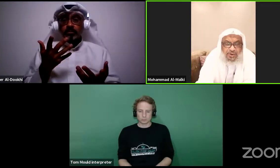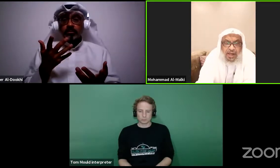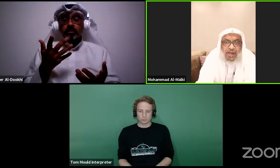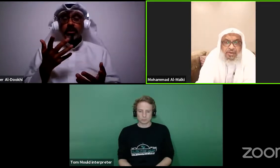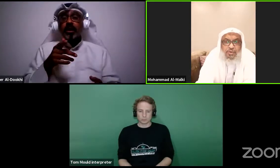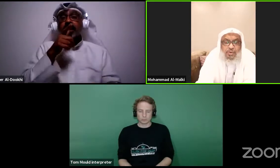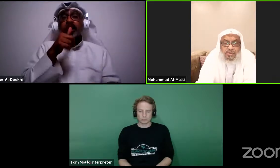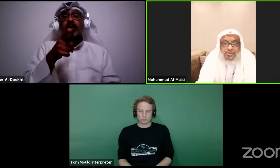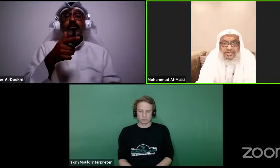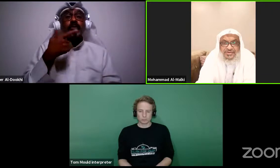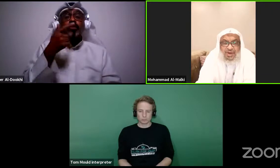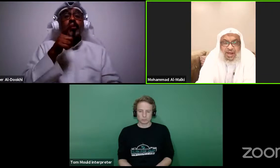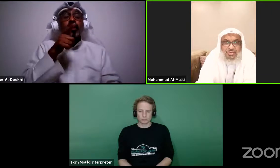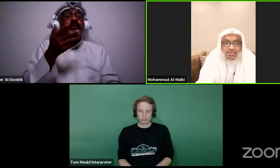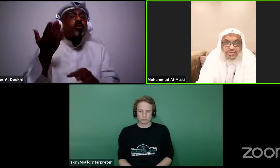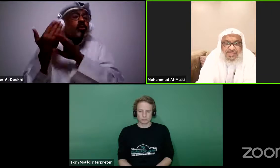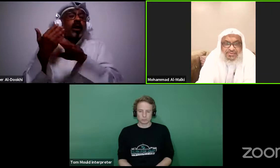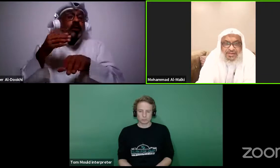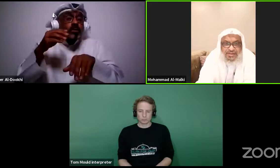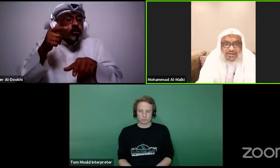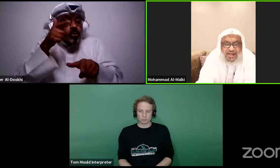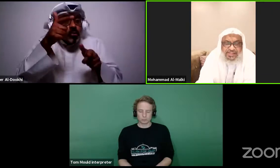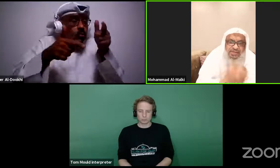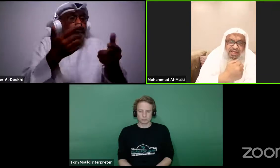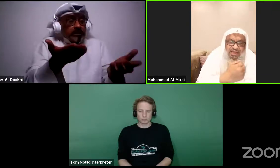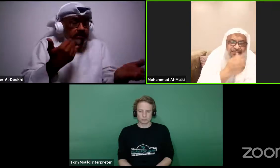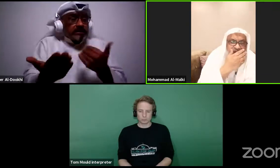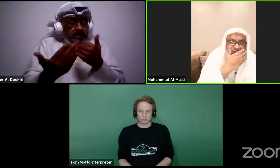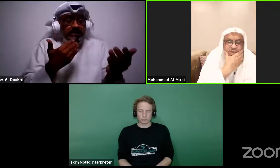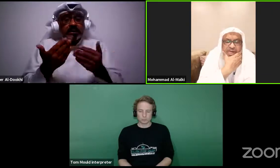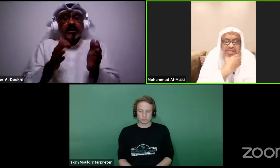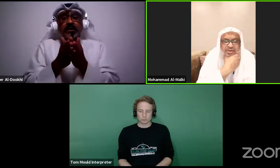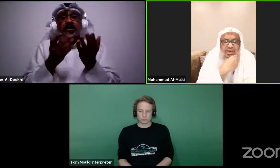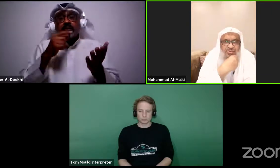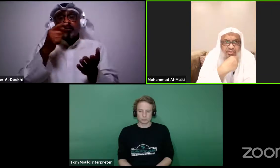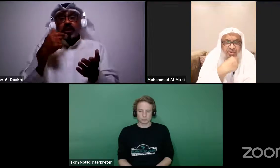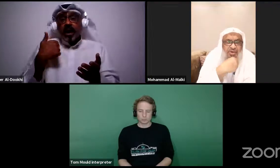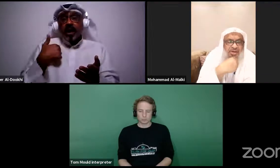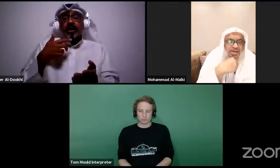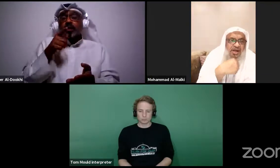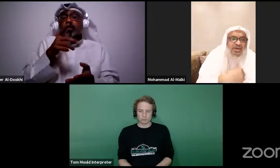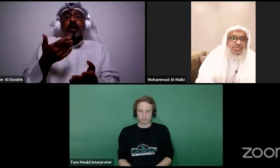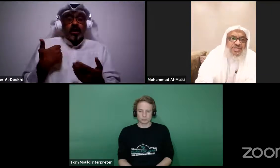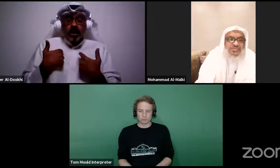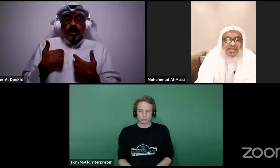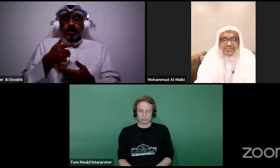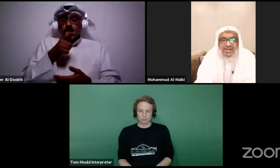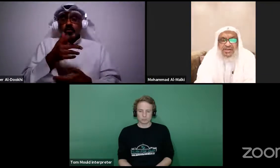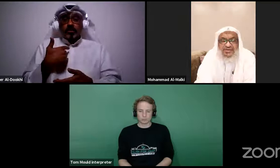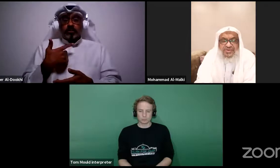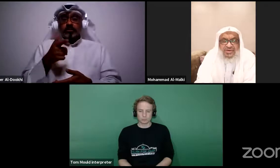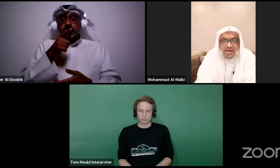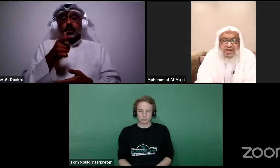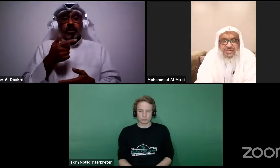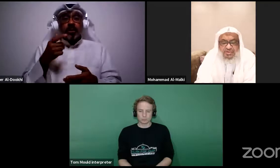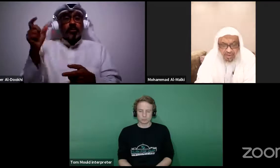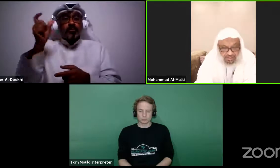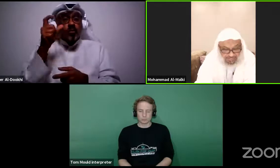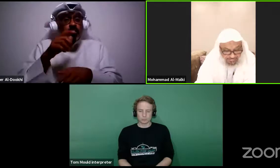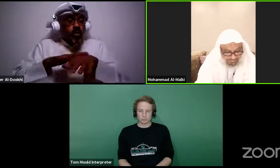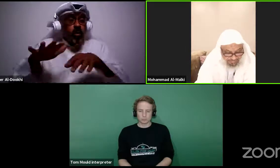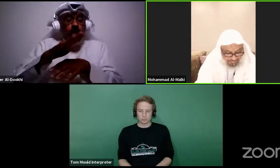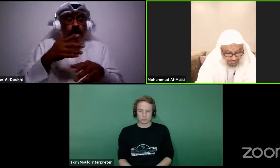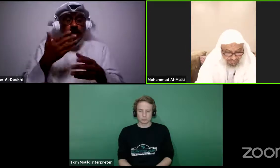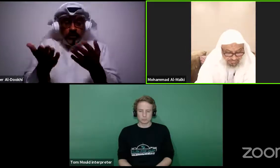كان يرغب المسلمين. هذا من كلامي، أقول كان يرغب المسلمين في قراءة